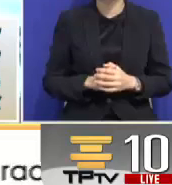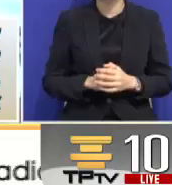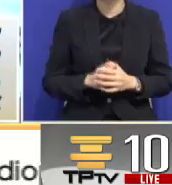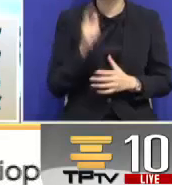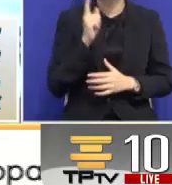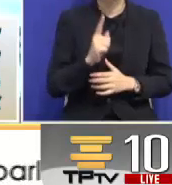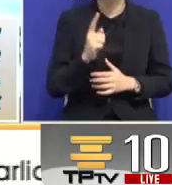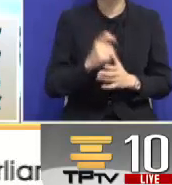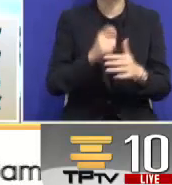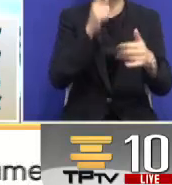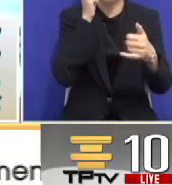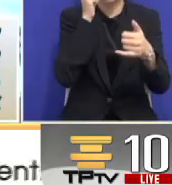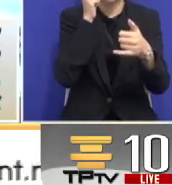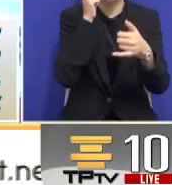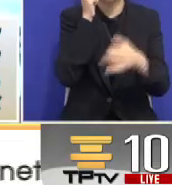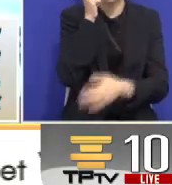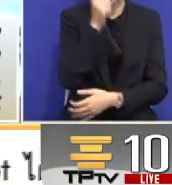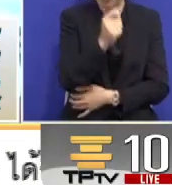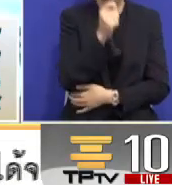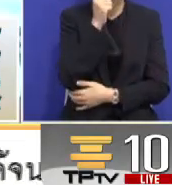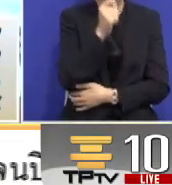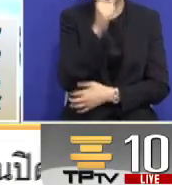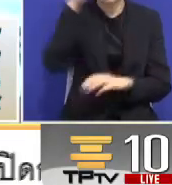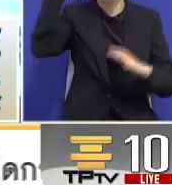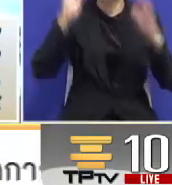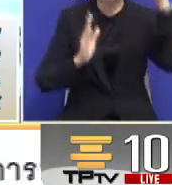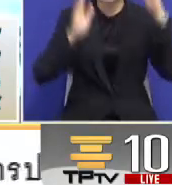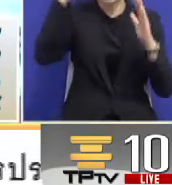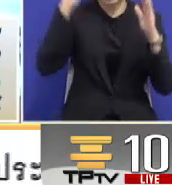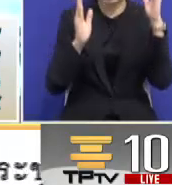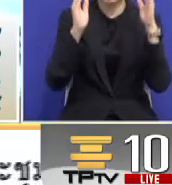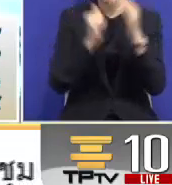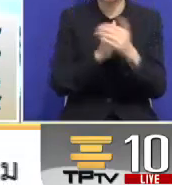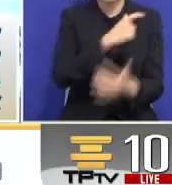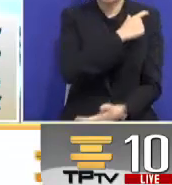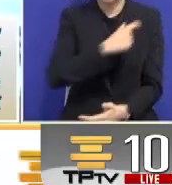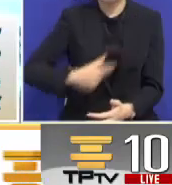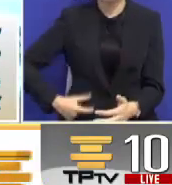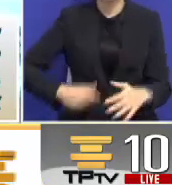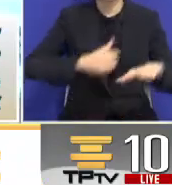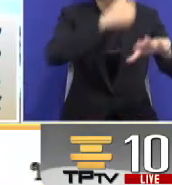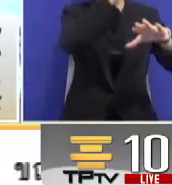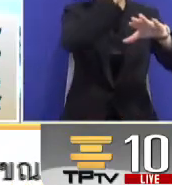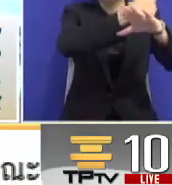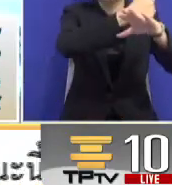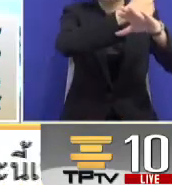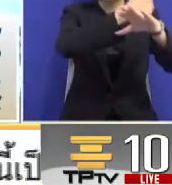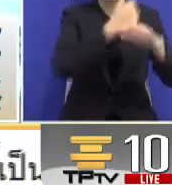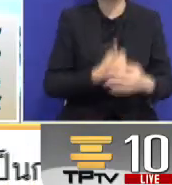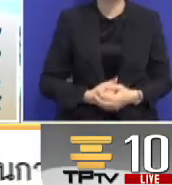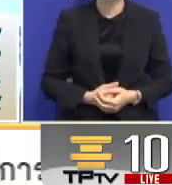พการปกครองระบอบประชาธิปไตยอันมีพระมหากษัตริย์เป็นประมุขท่านประธาน